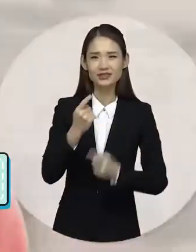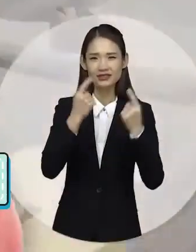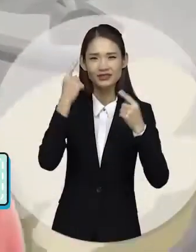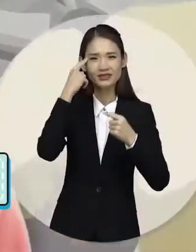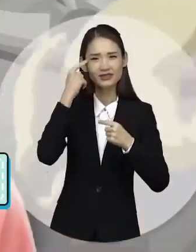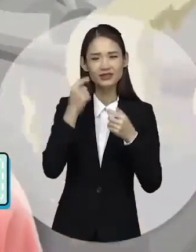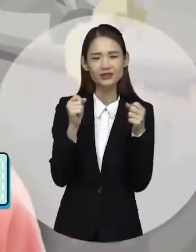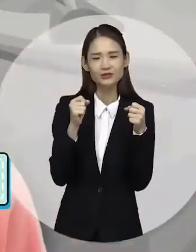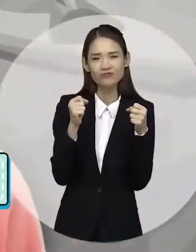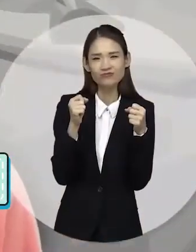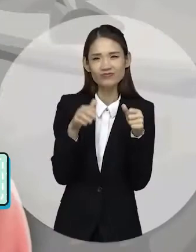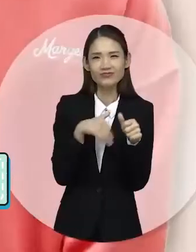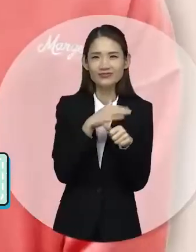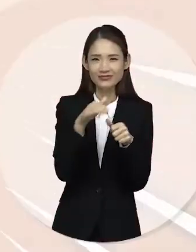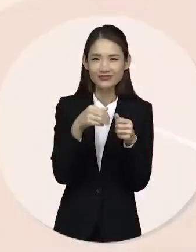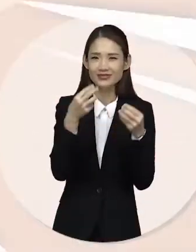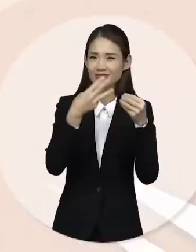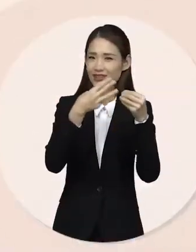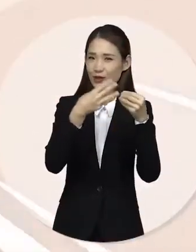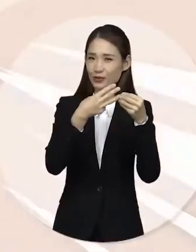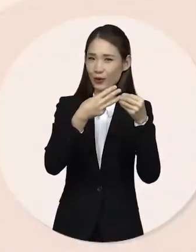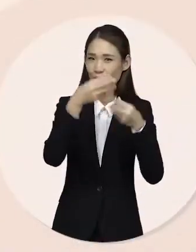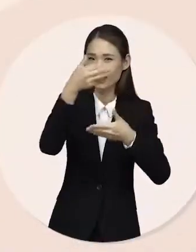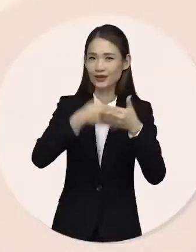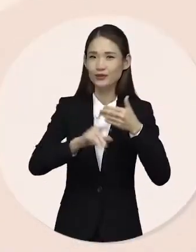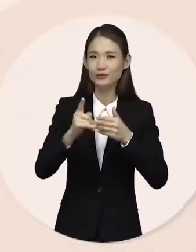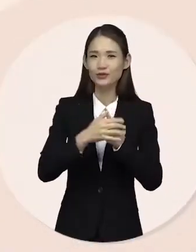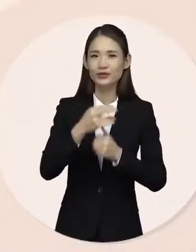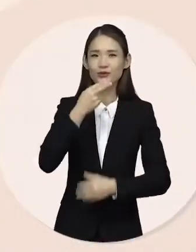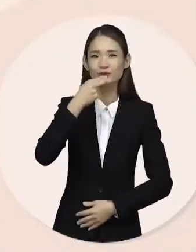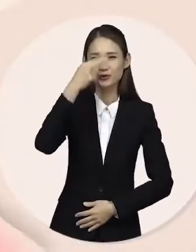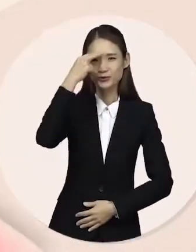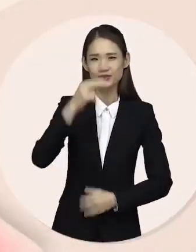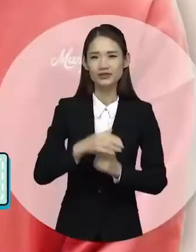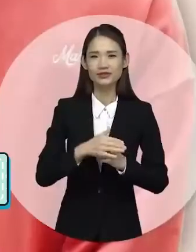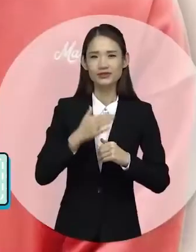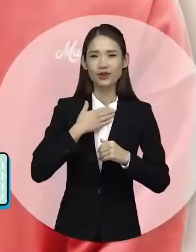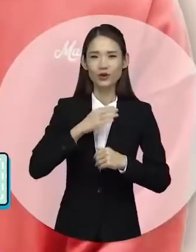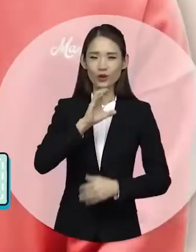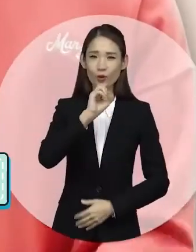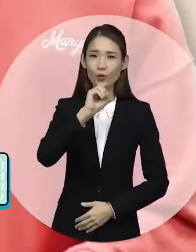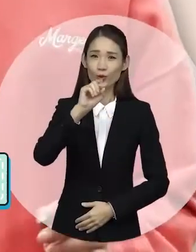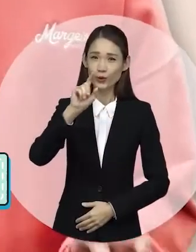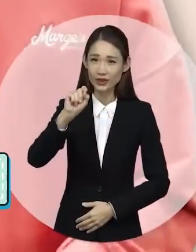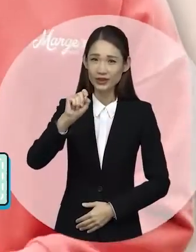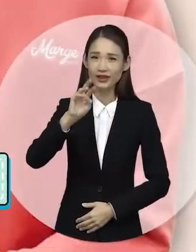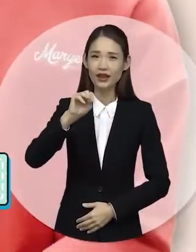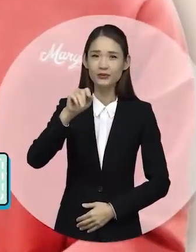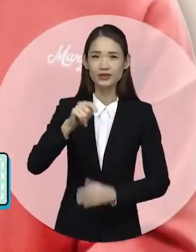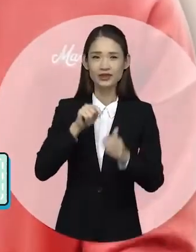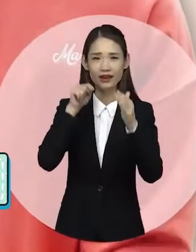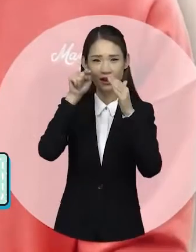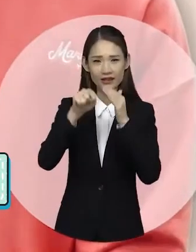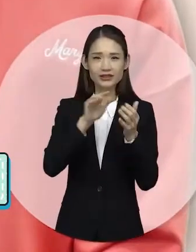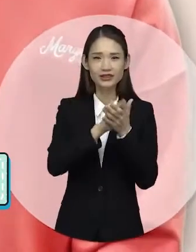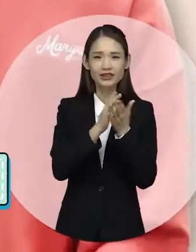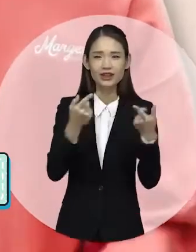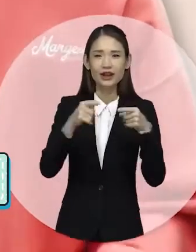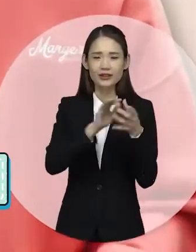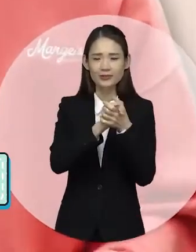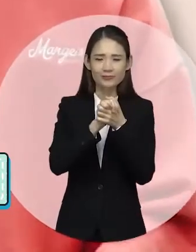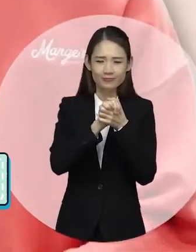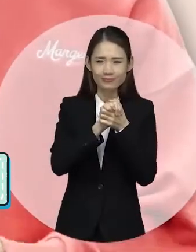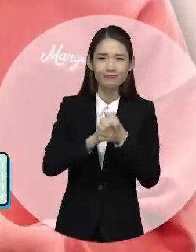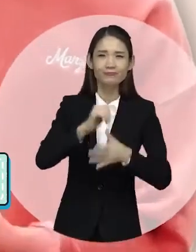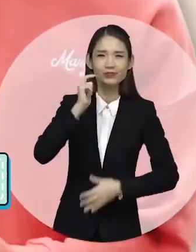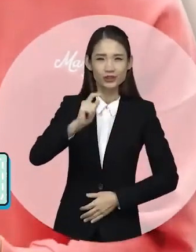꿈꿨는데 대학교 생각보다 삭막하더라고요. 세 번째 로망이 남아 있었어요. 그건 바로 술. 저는 이제 OT나 MT 같은 데 가서 친구들이랑